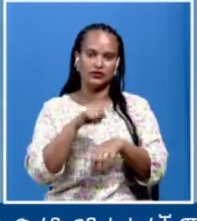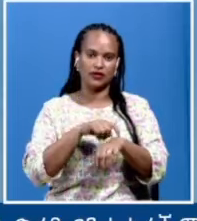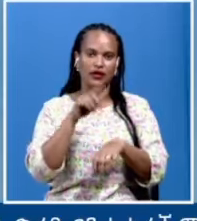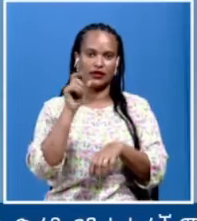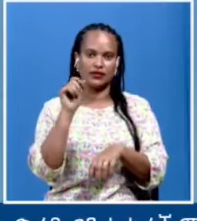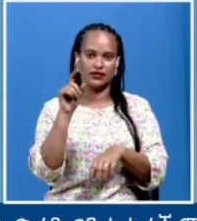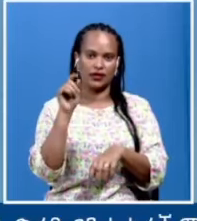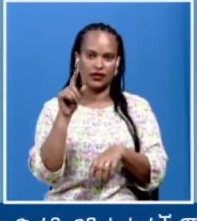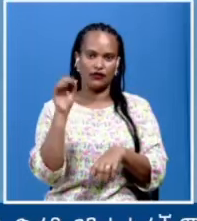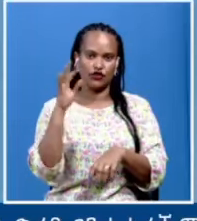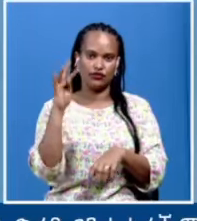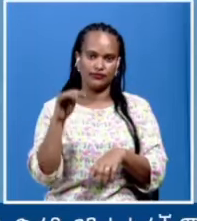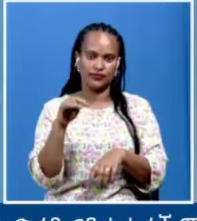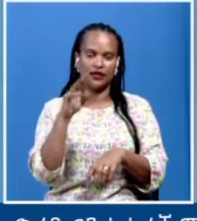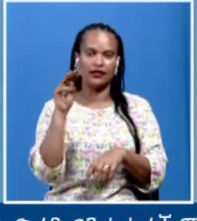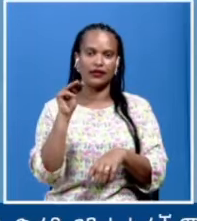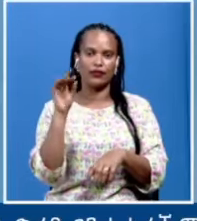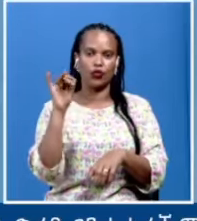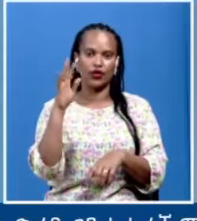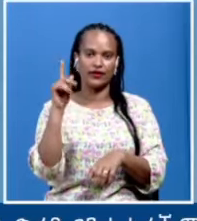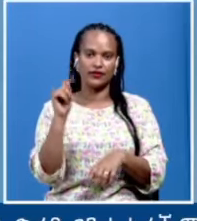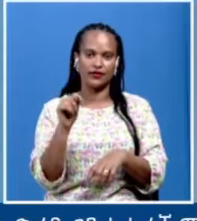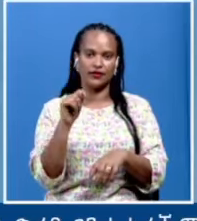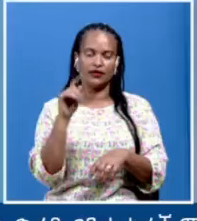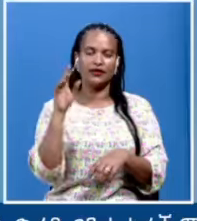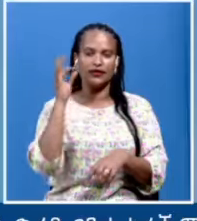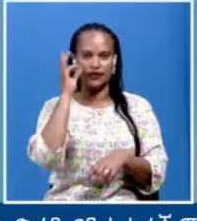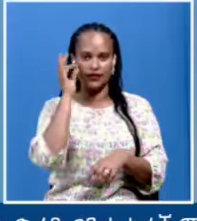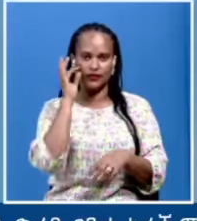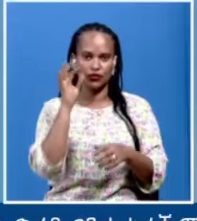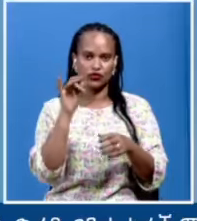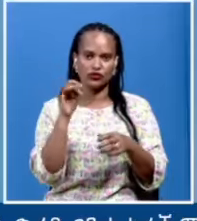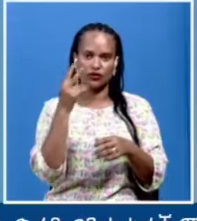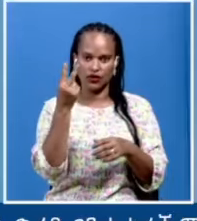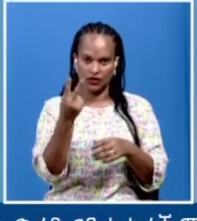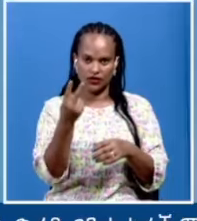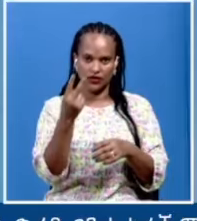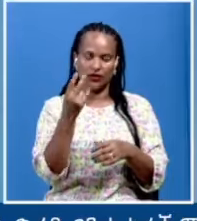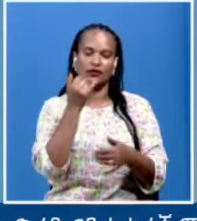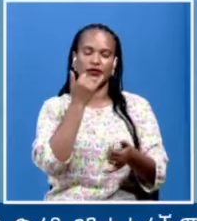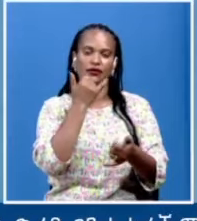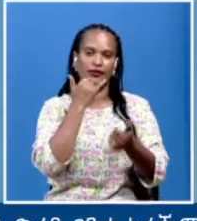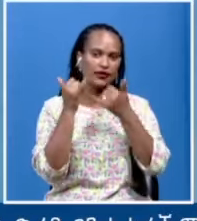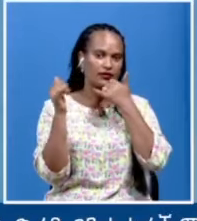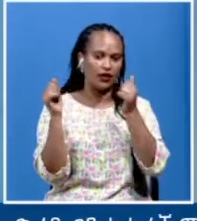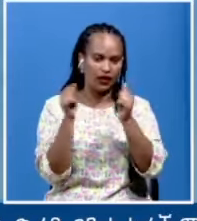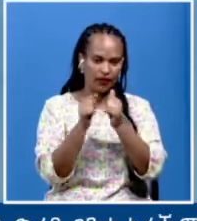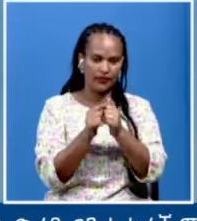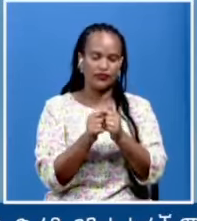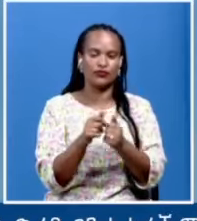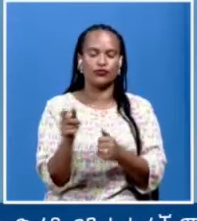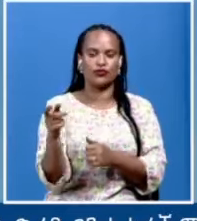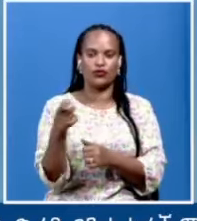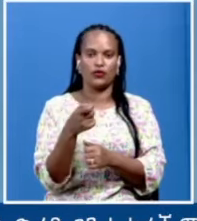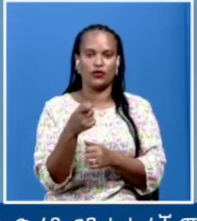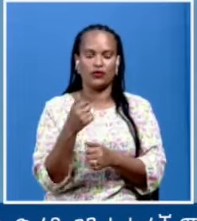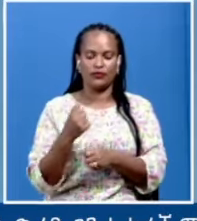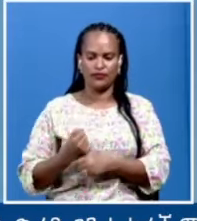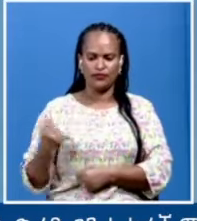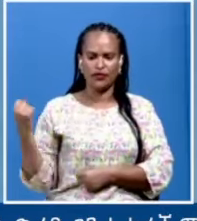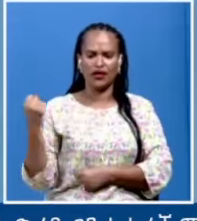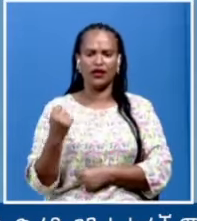ኣብ ወረዳ ጋንታ ኣፉሽም ጣብያ ብኾት ቁሸት ንሕቢ ብክልተ ንውልቀ ተበደልቲ ሓባረን ተሓባበረን ብምዃን